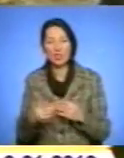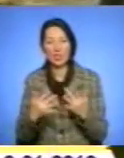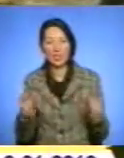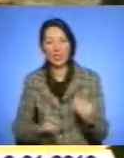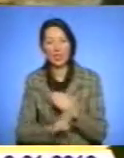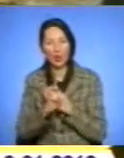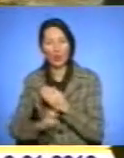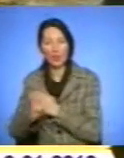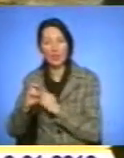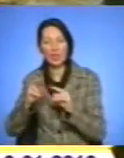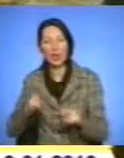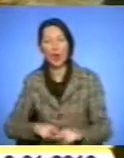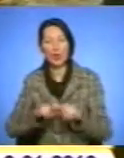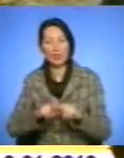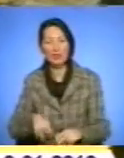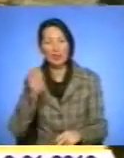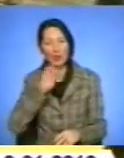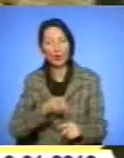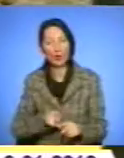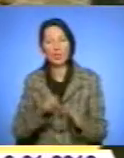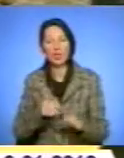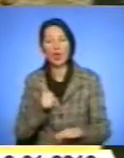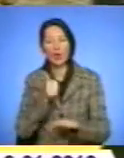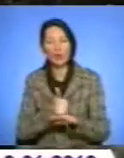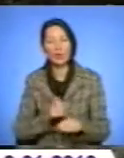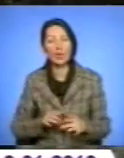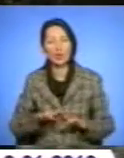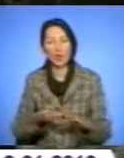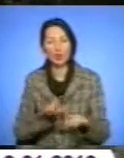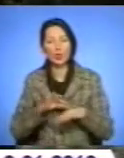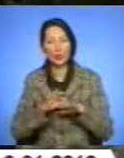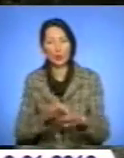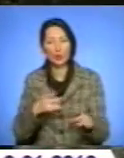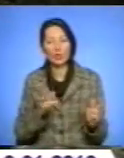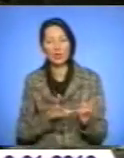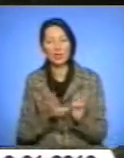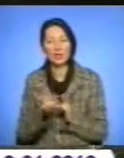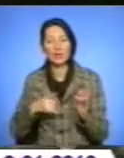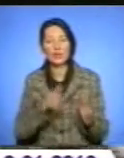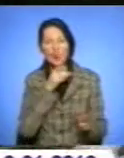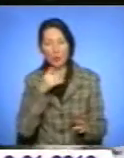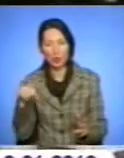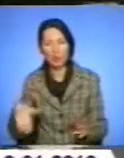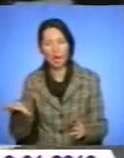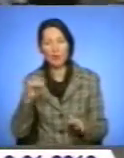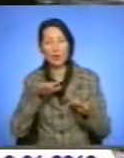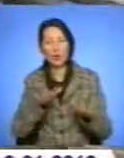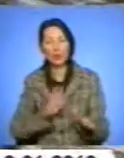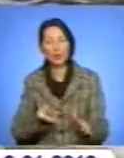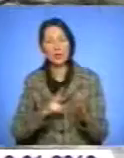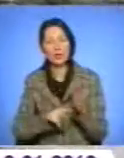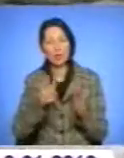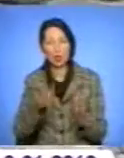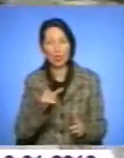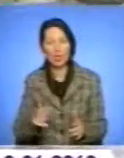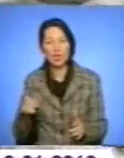основні святкові заходи, які пройдуть у різдвяний період на Тернопіллі, а загалом їх буде 74. Тож жителі краю матимуть великий вибір,